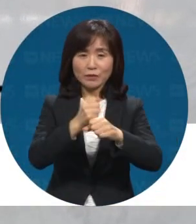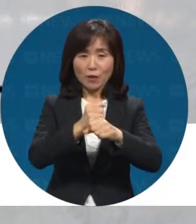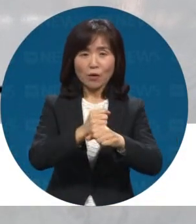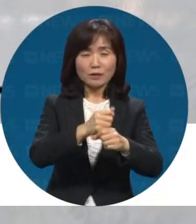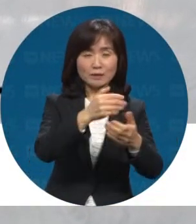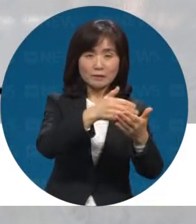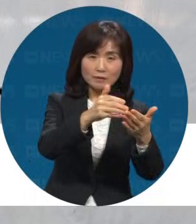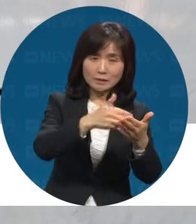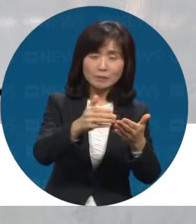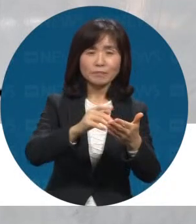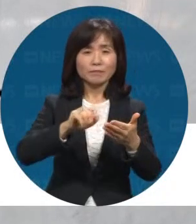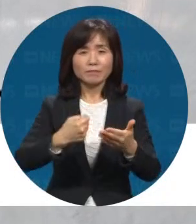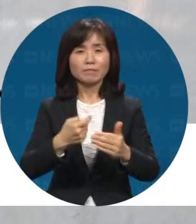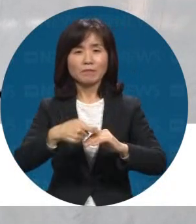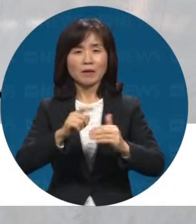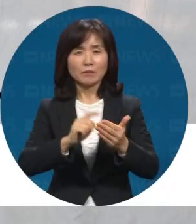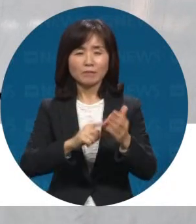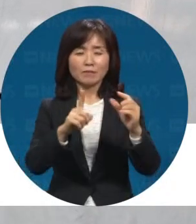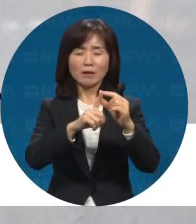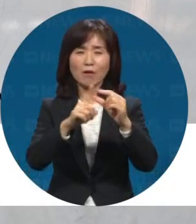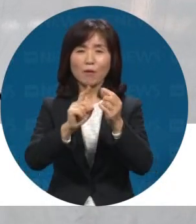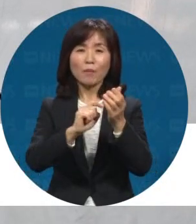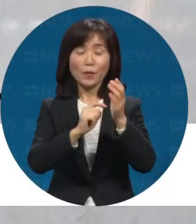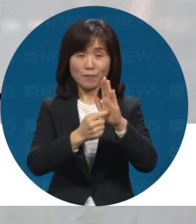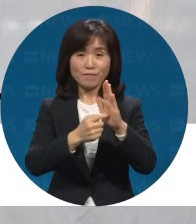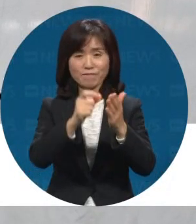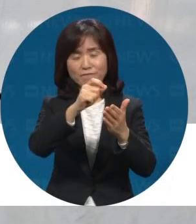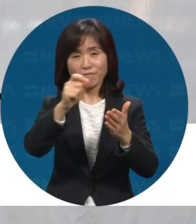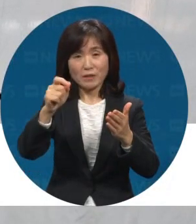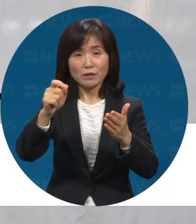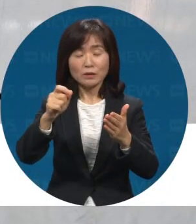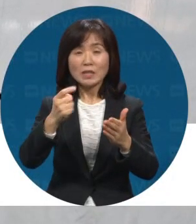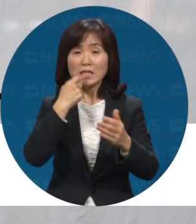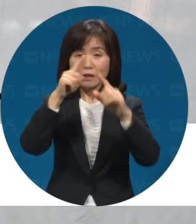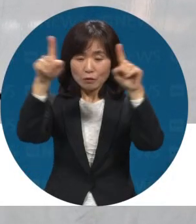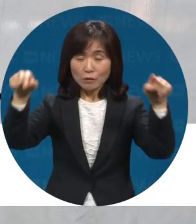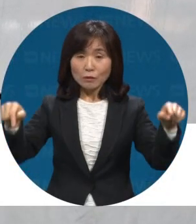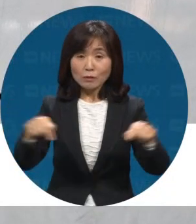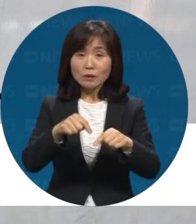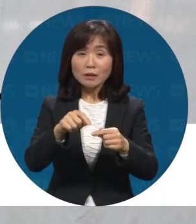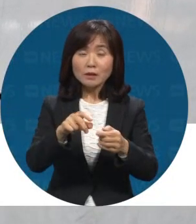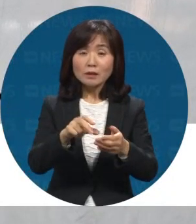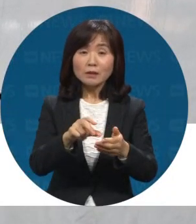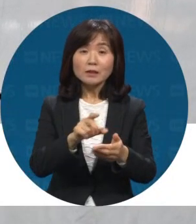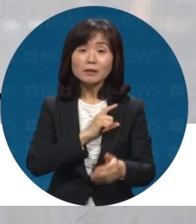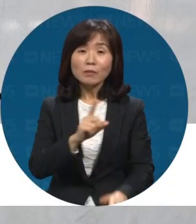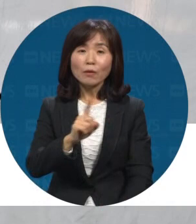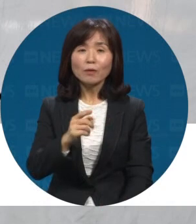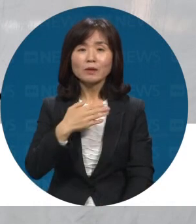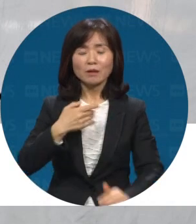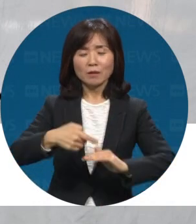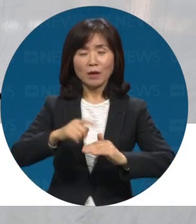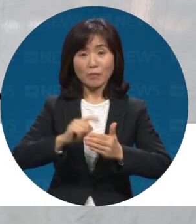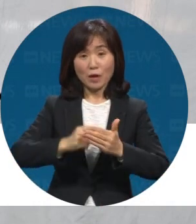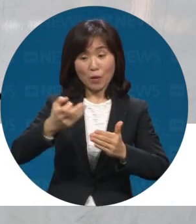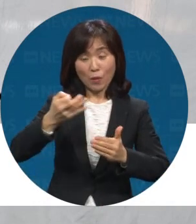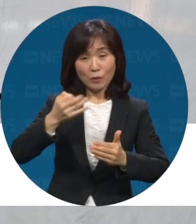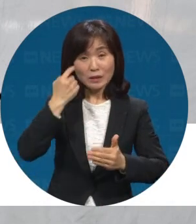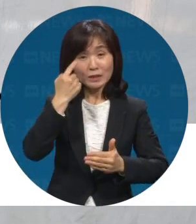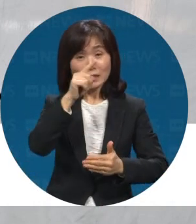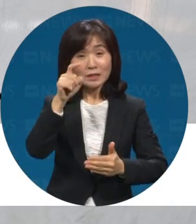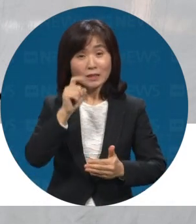그리고 또 자기 마음도 좀 표현해 보게 했어요 그리고 화이트보드의 이름은 내 마음이 보이니라고 지었어요